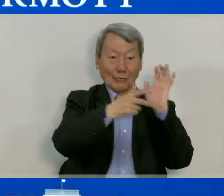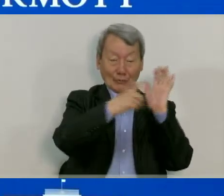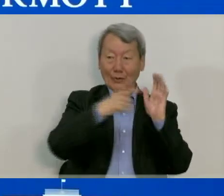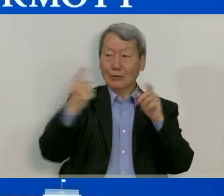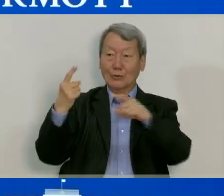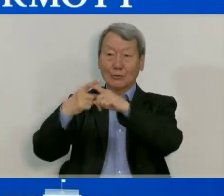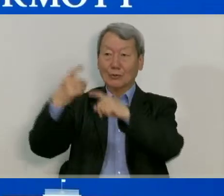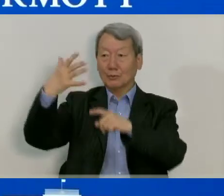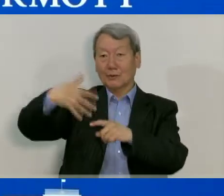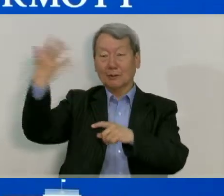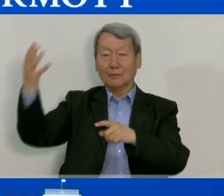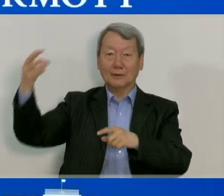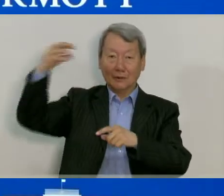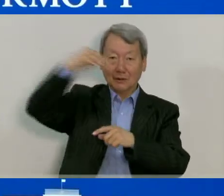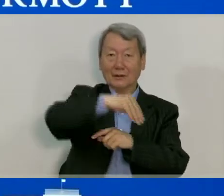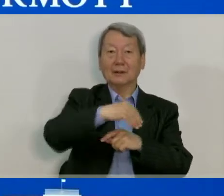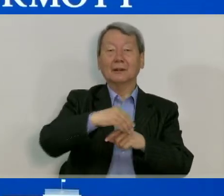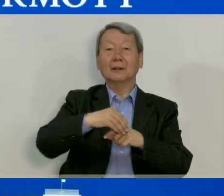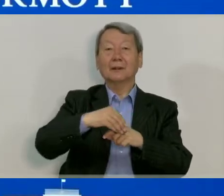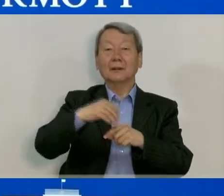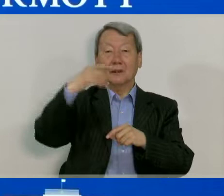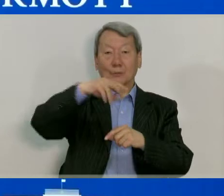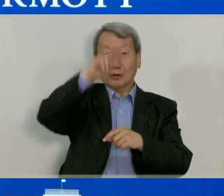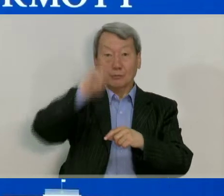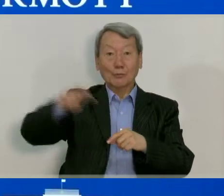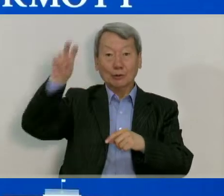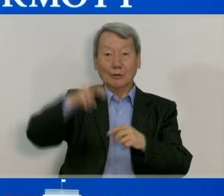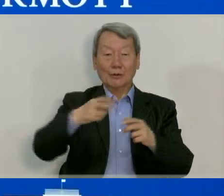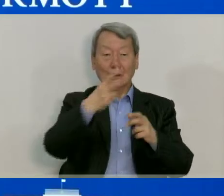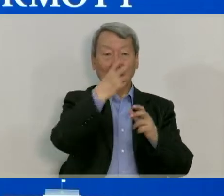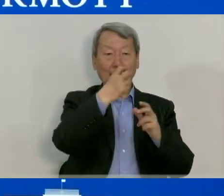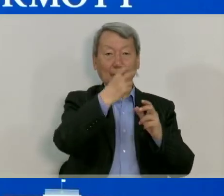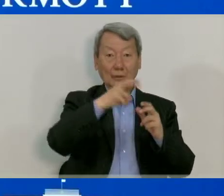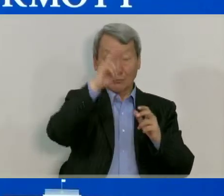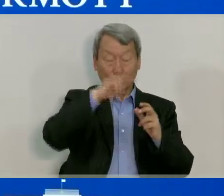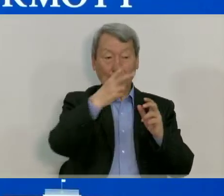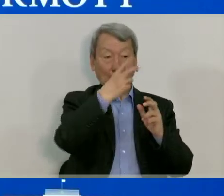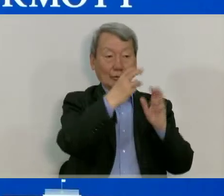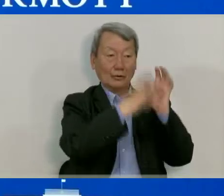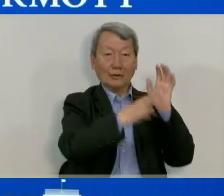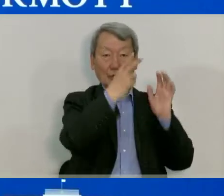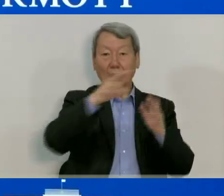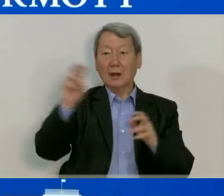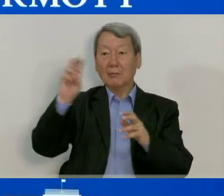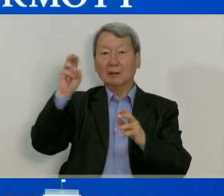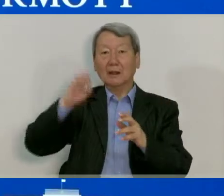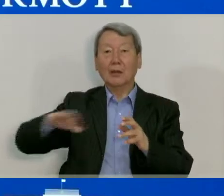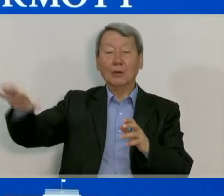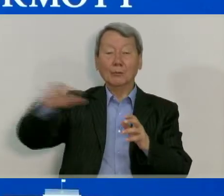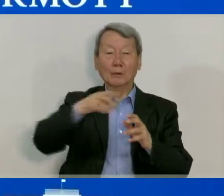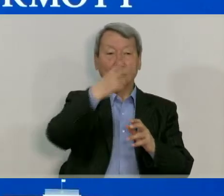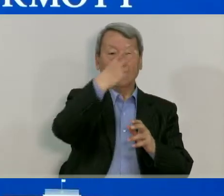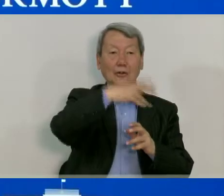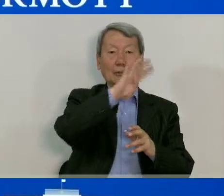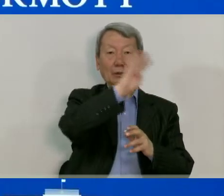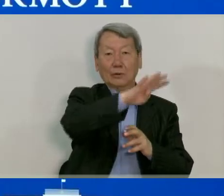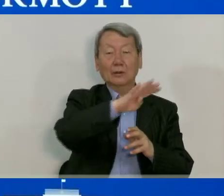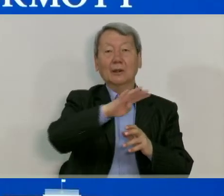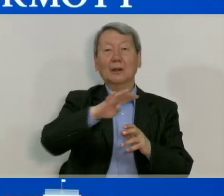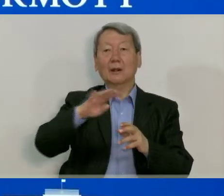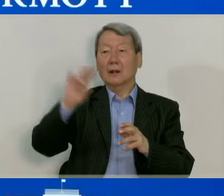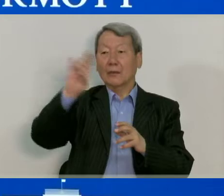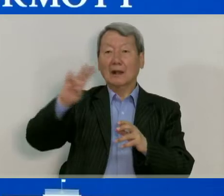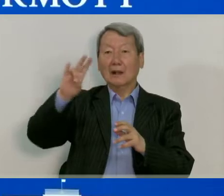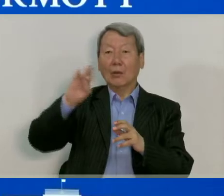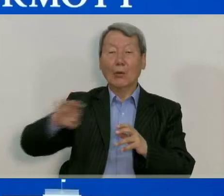COVID-19га тастыкталган учуру кошулуп жатат. Бишкек шаарында 282, Баткен областында 24,